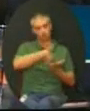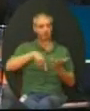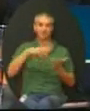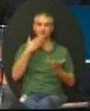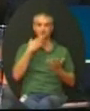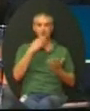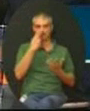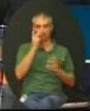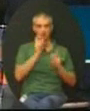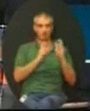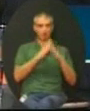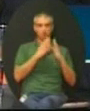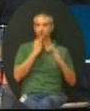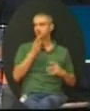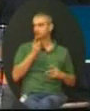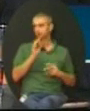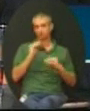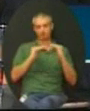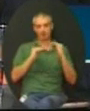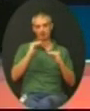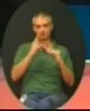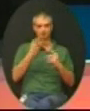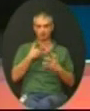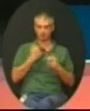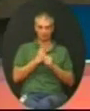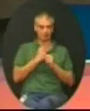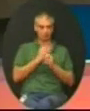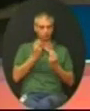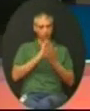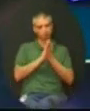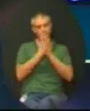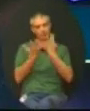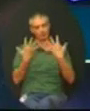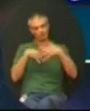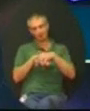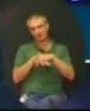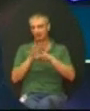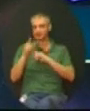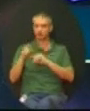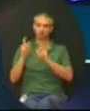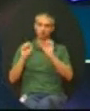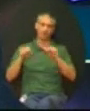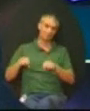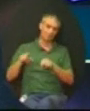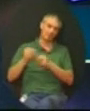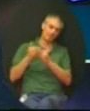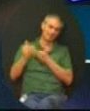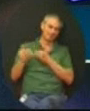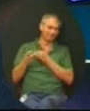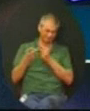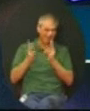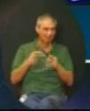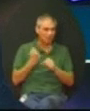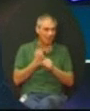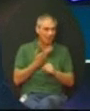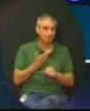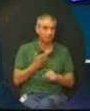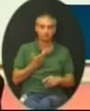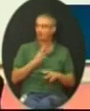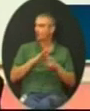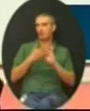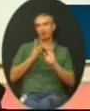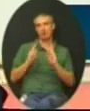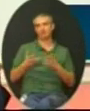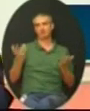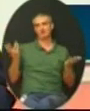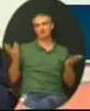ירושלים מבחינת ההתיישבות היהודית. האנדרוגינוס הזה שרוצים ליצור עם שטח שיש ריבונות, אבל הם נפרדים, זה אפשרי? זה הכל